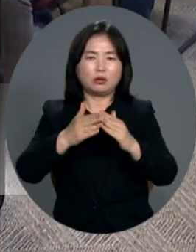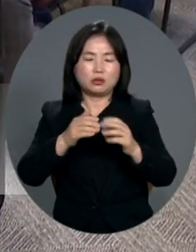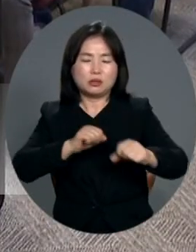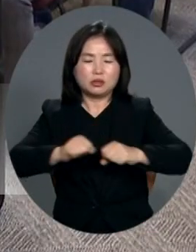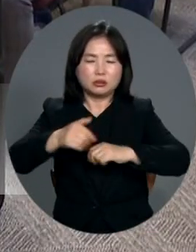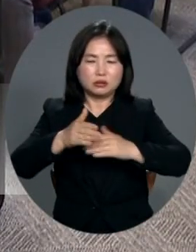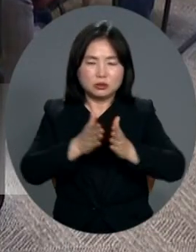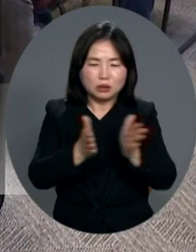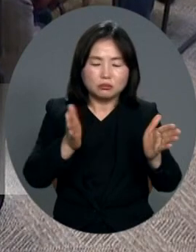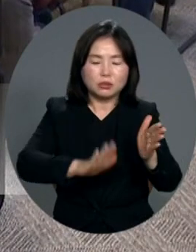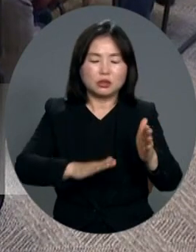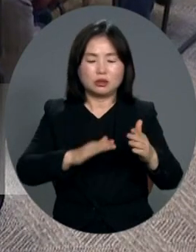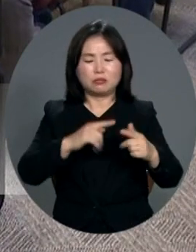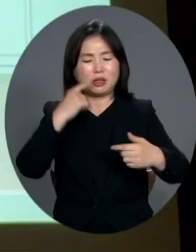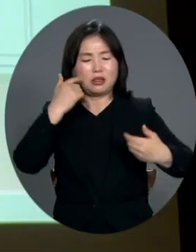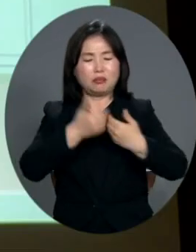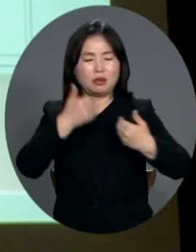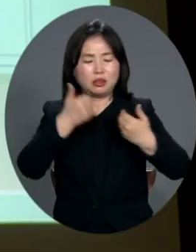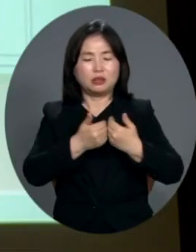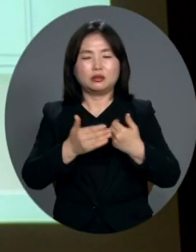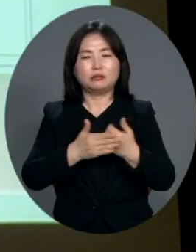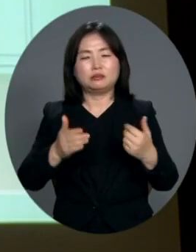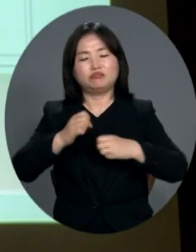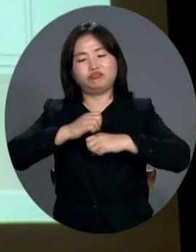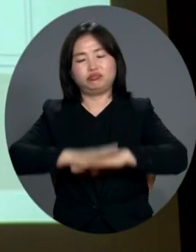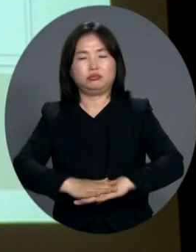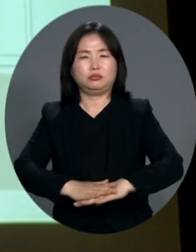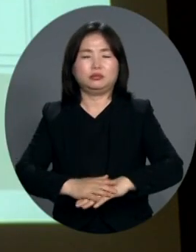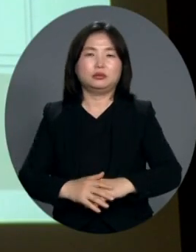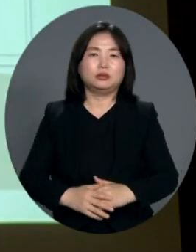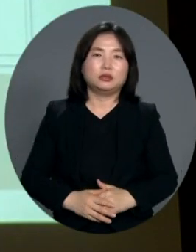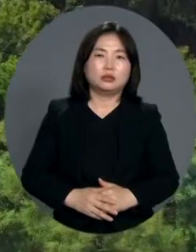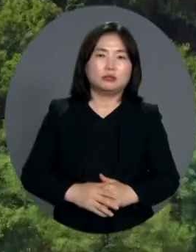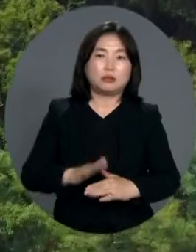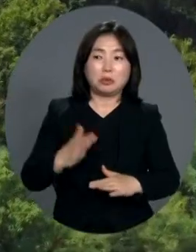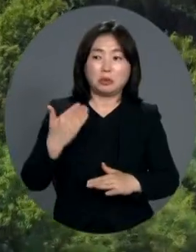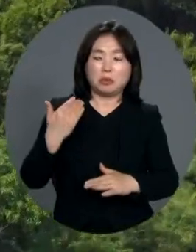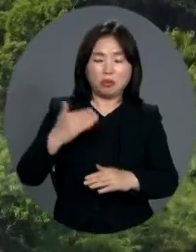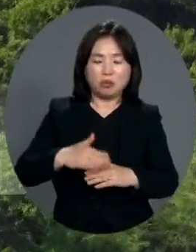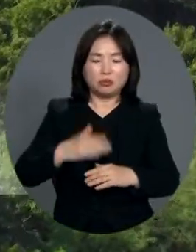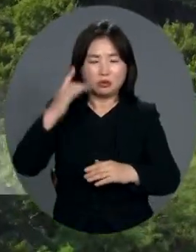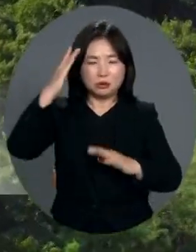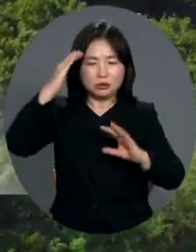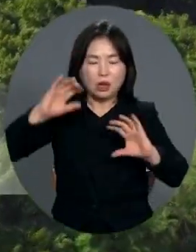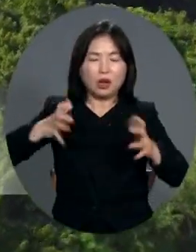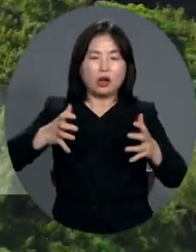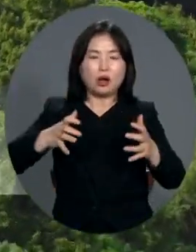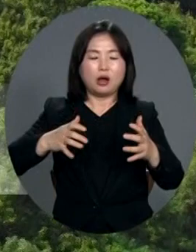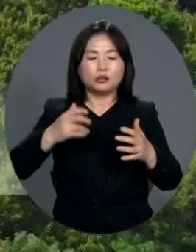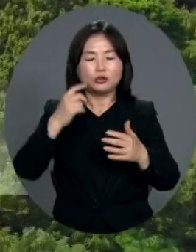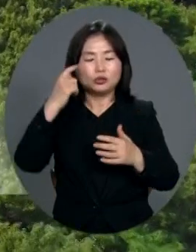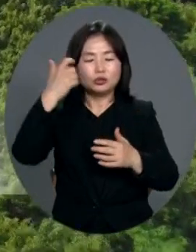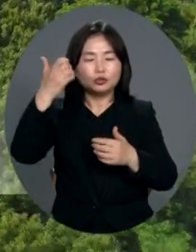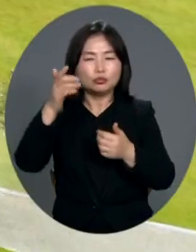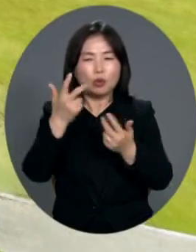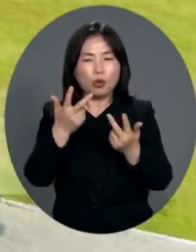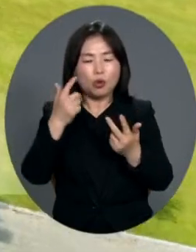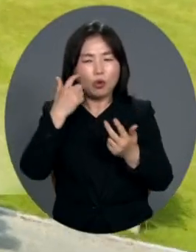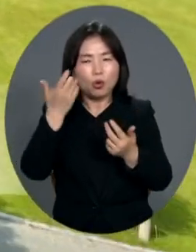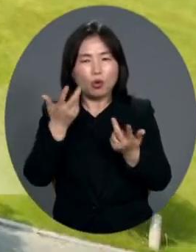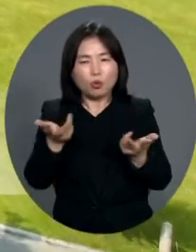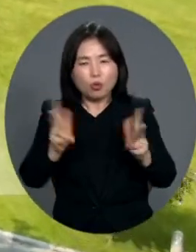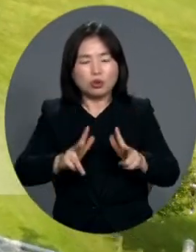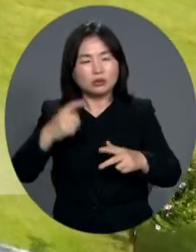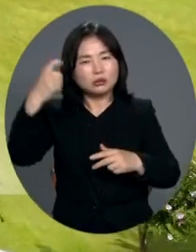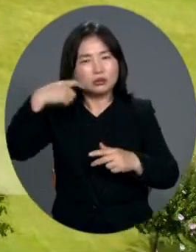시도했지만 번번이 주민 반대에 부딪혀 좌절됐습니다. 하지만 최근에는 우리나라에서도 추모공원에 대한 인식이